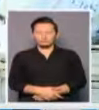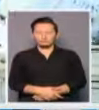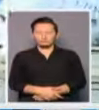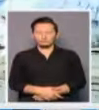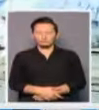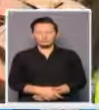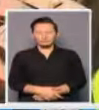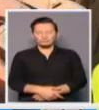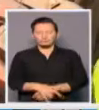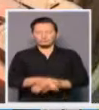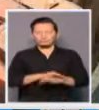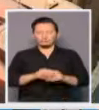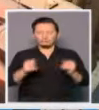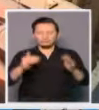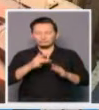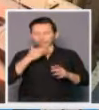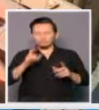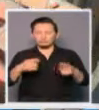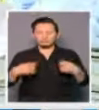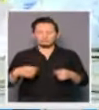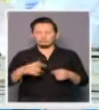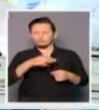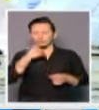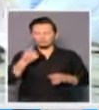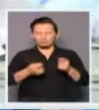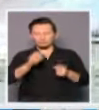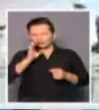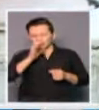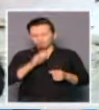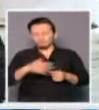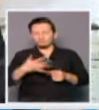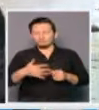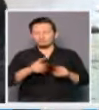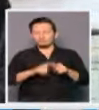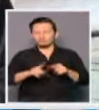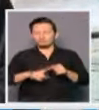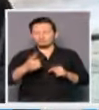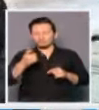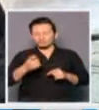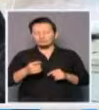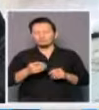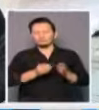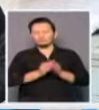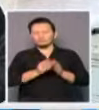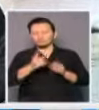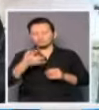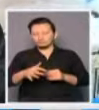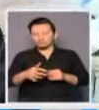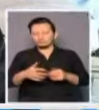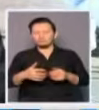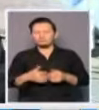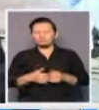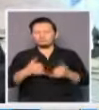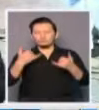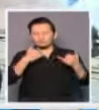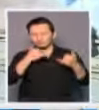Халықтың саны көп, саудан жақсы жүріп жатыр. Арзан бағада баклажан 100, морковь 100, огурцы 150, қарбыз 30 теңге,